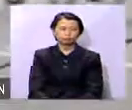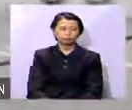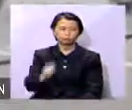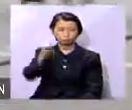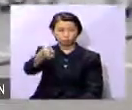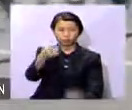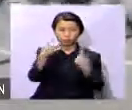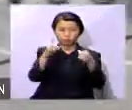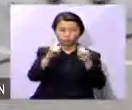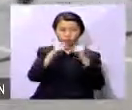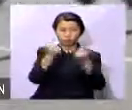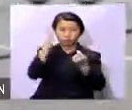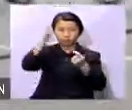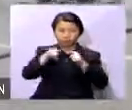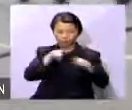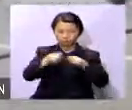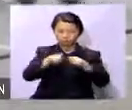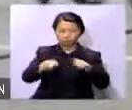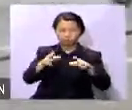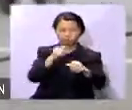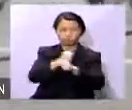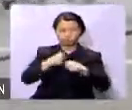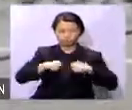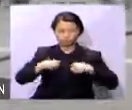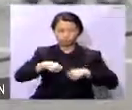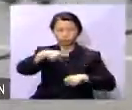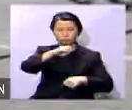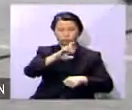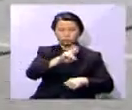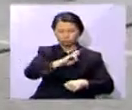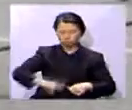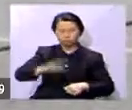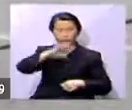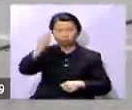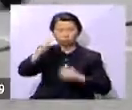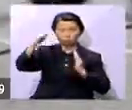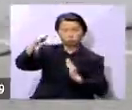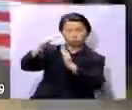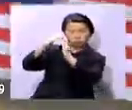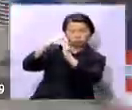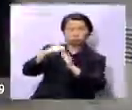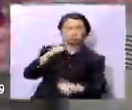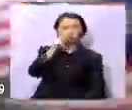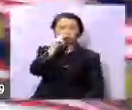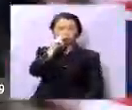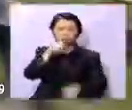Esok, 18 pasukan bakal bersaing untuk merebut jersi Polkadot Raja Bukit menawan puncak Gunung Jerai Kedah.